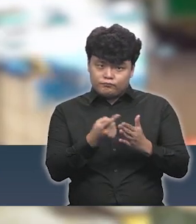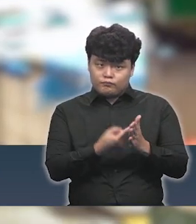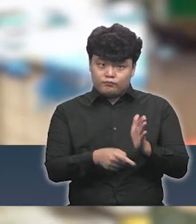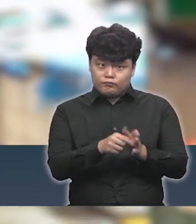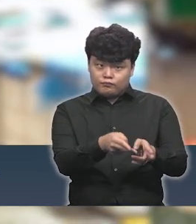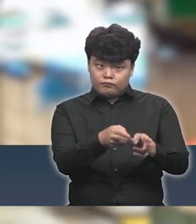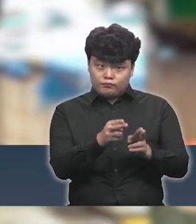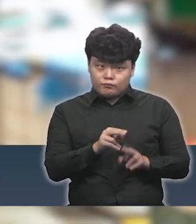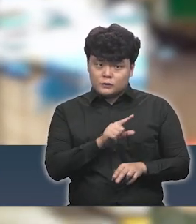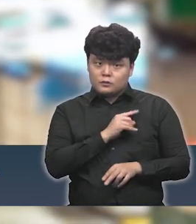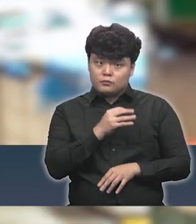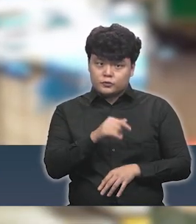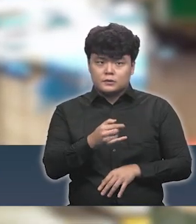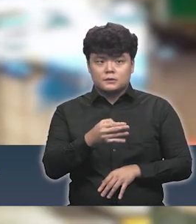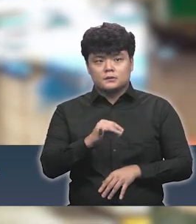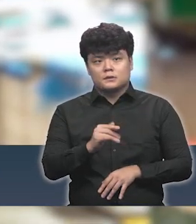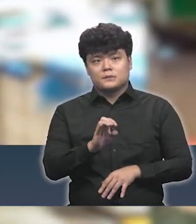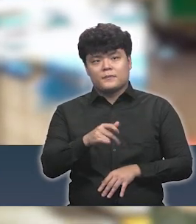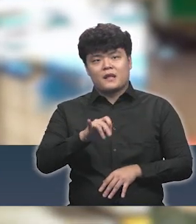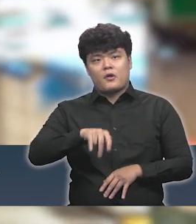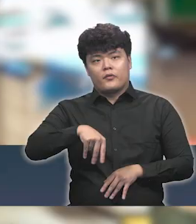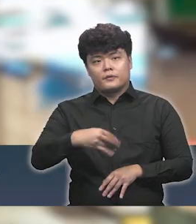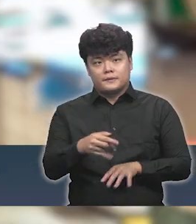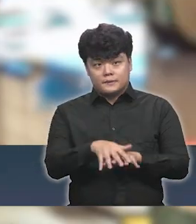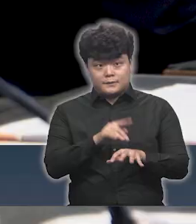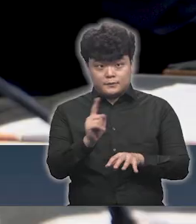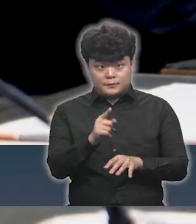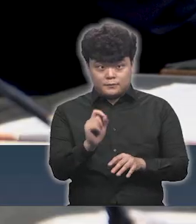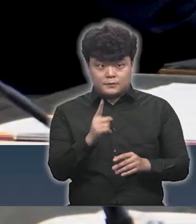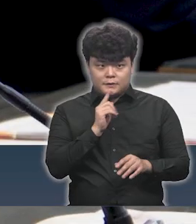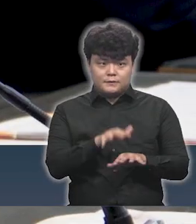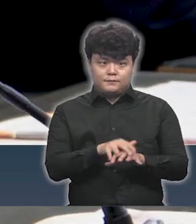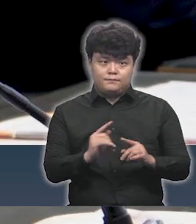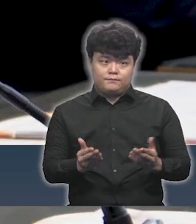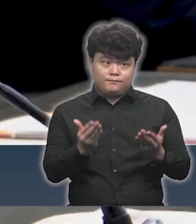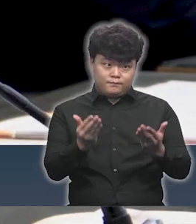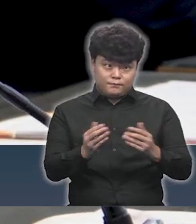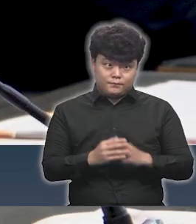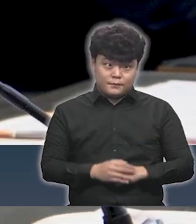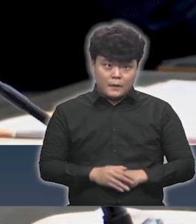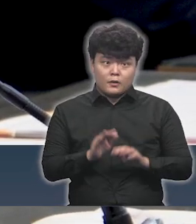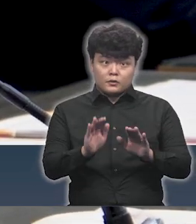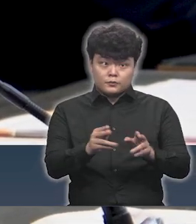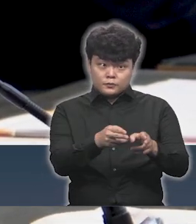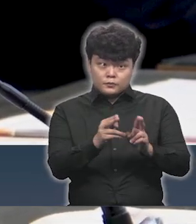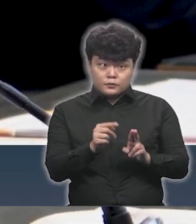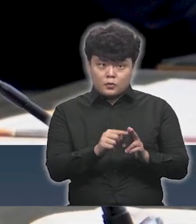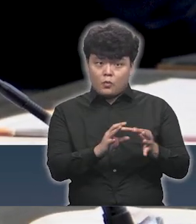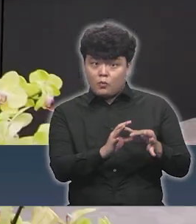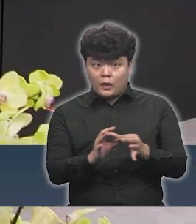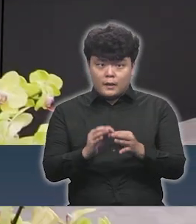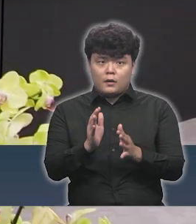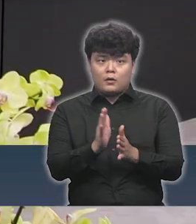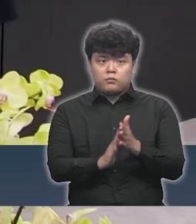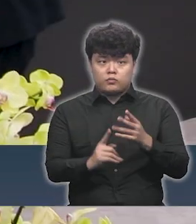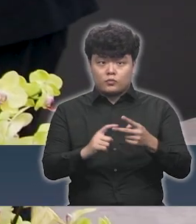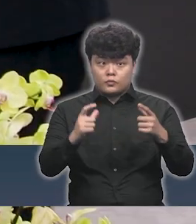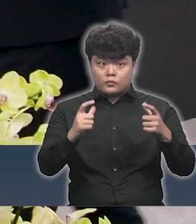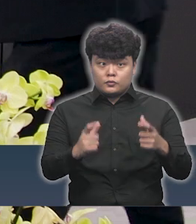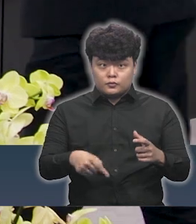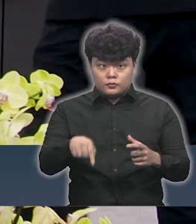공동 협력 및 그린 이캠퍼스 구현 등입니다 군은 이번 업무 협약을 통해 동대문구가 건물